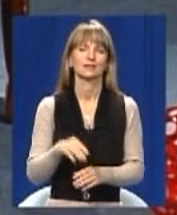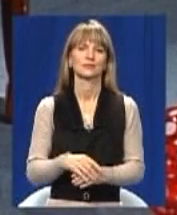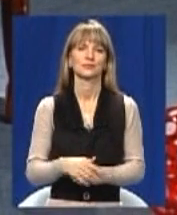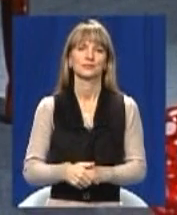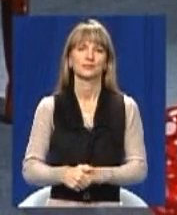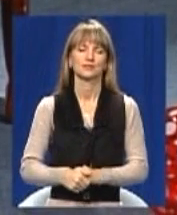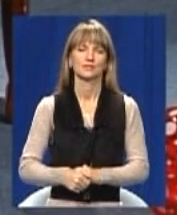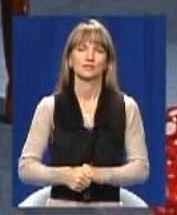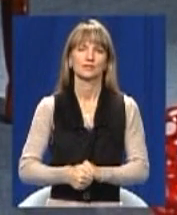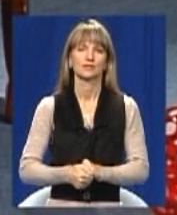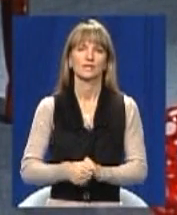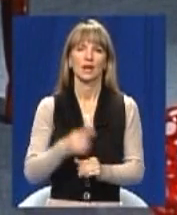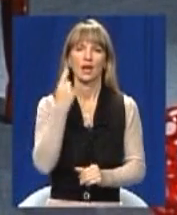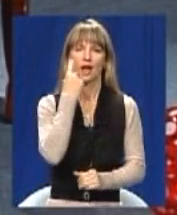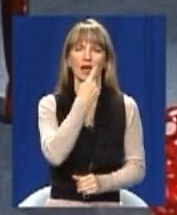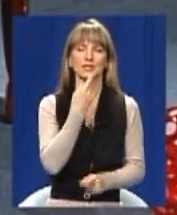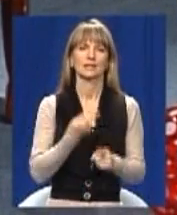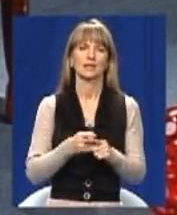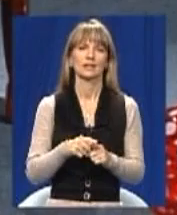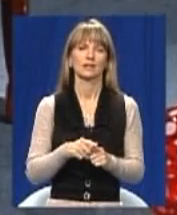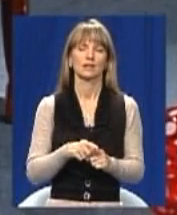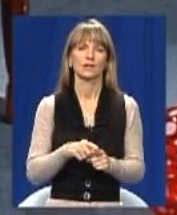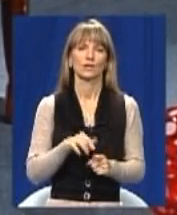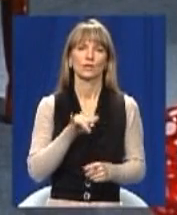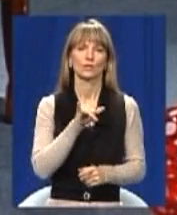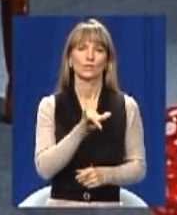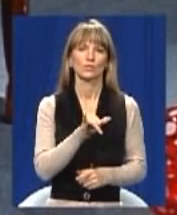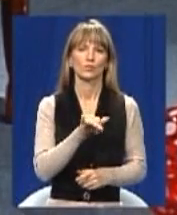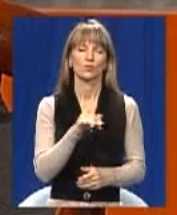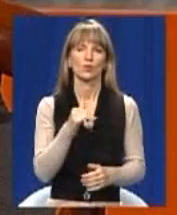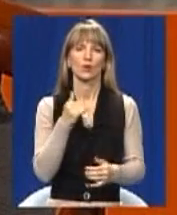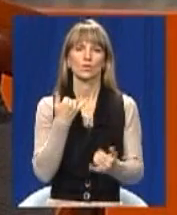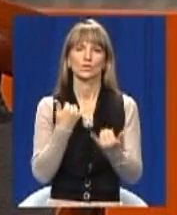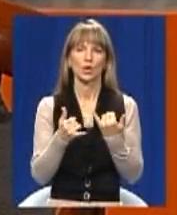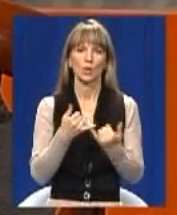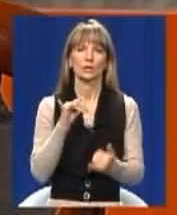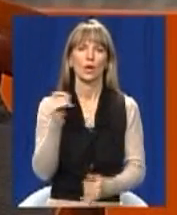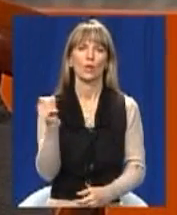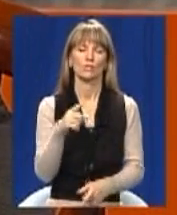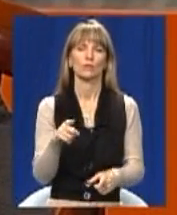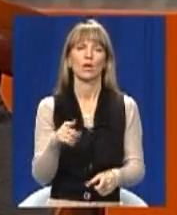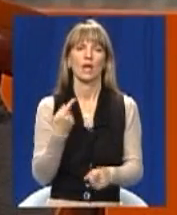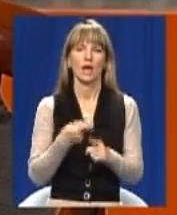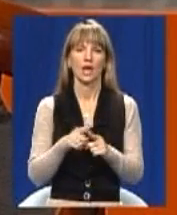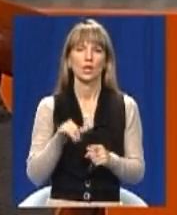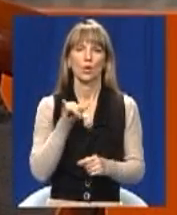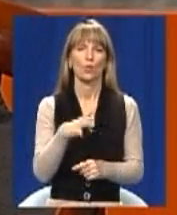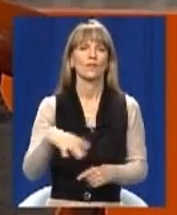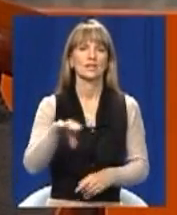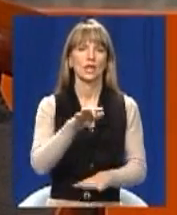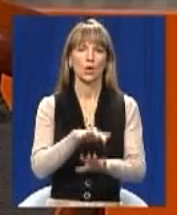А насчет глаз, это у нее они один голубой, другой желтый. Это практически у всех кошек